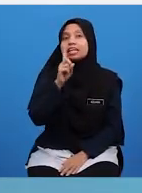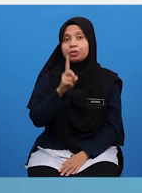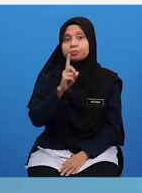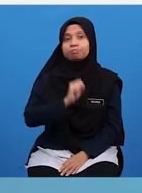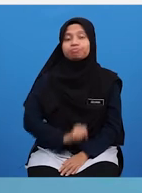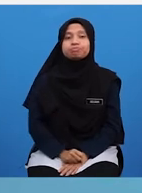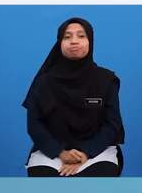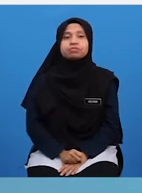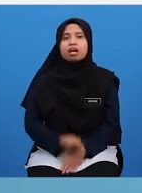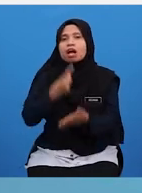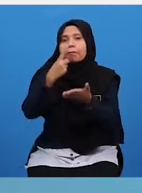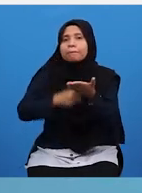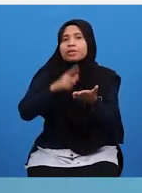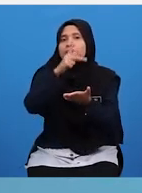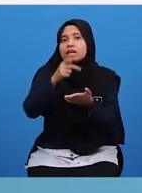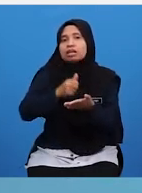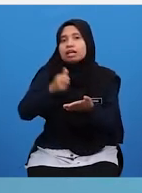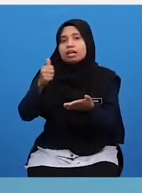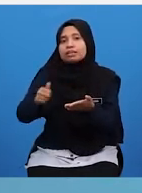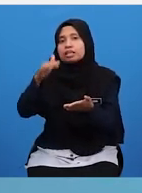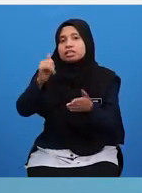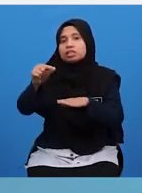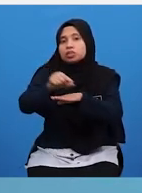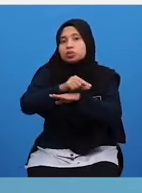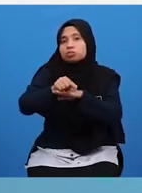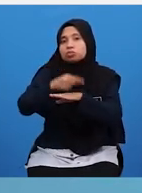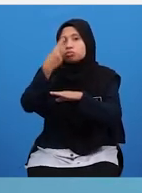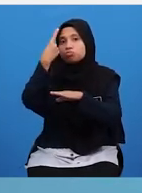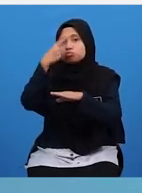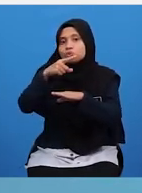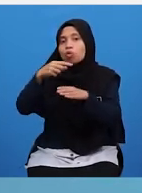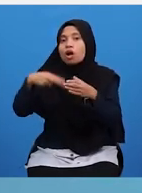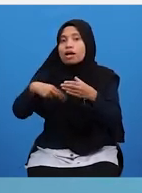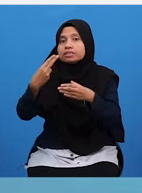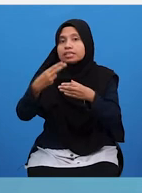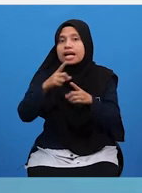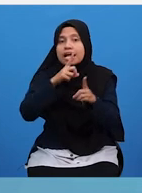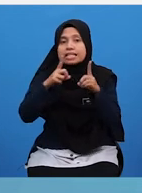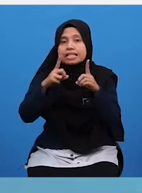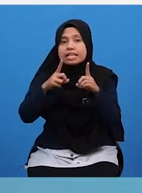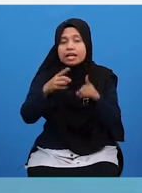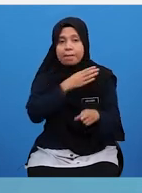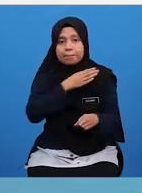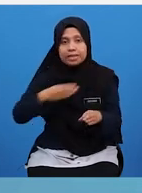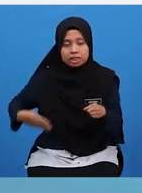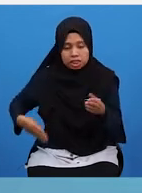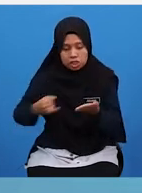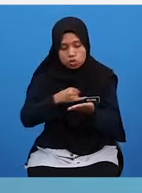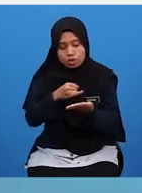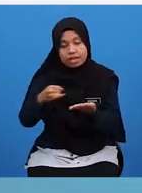pertama, apakah alatan yang digunakan bagi penyediaan lilin batik